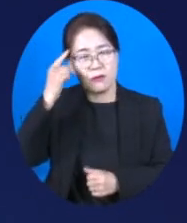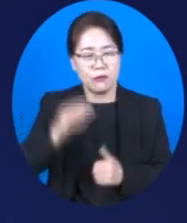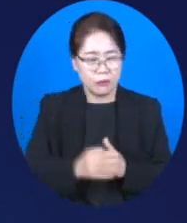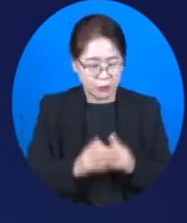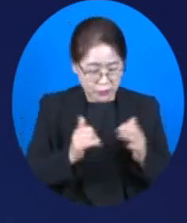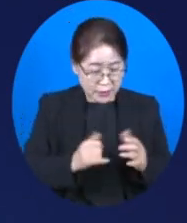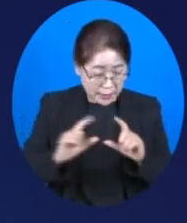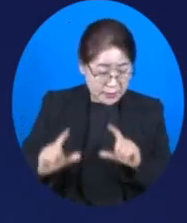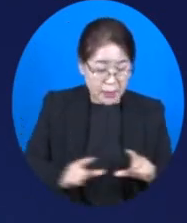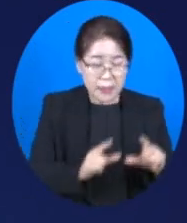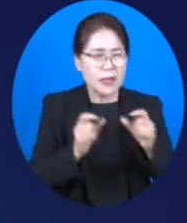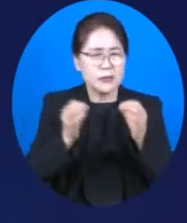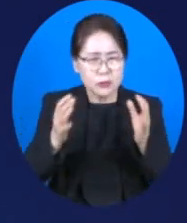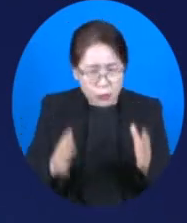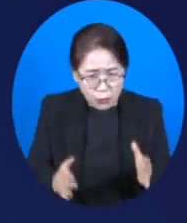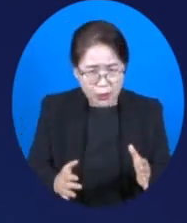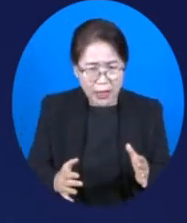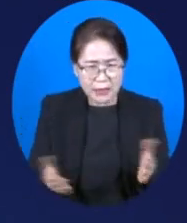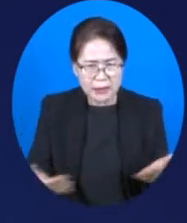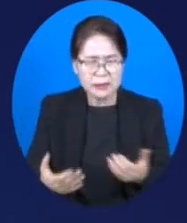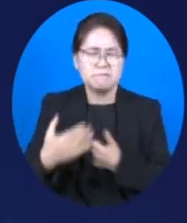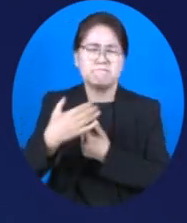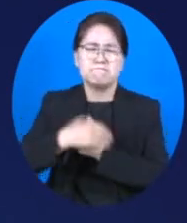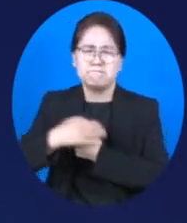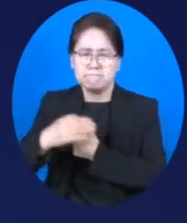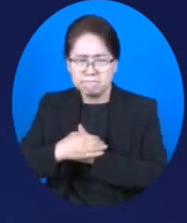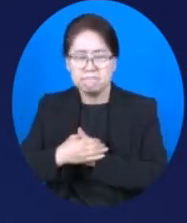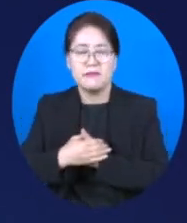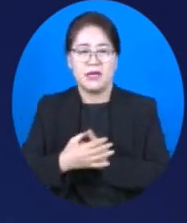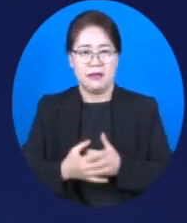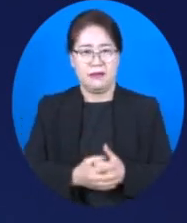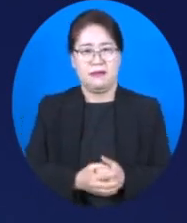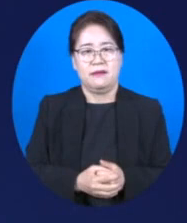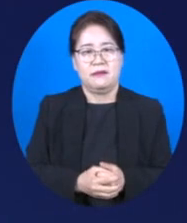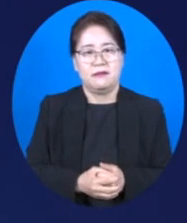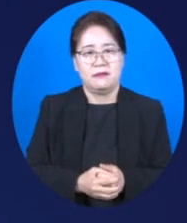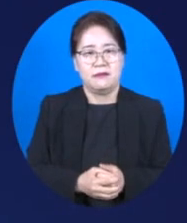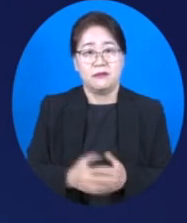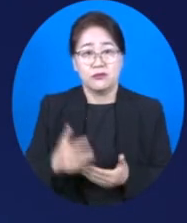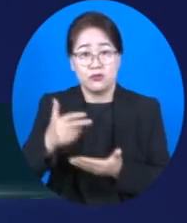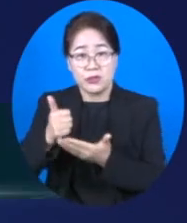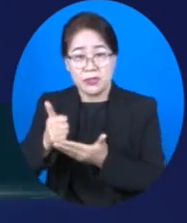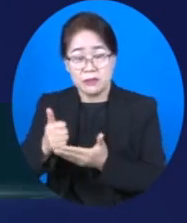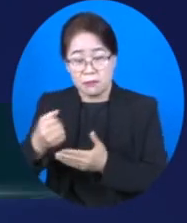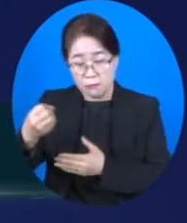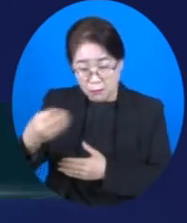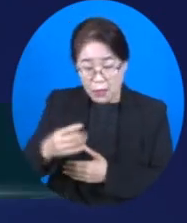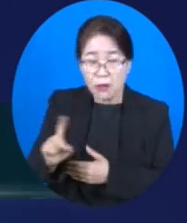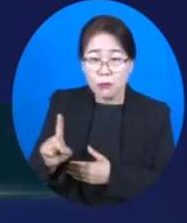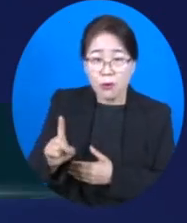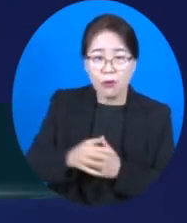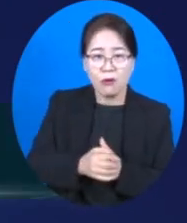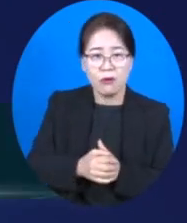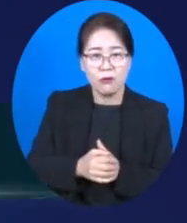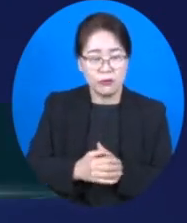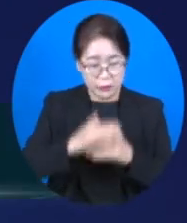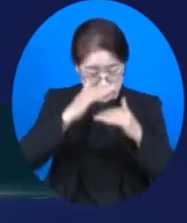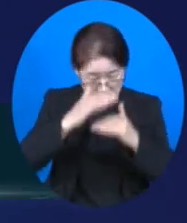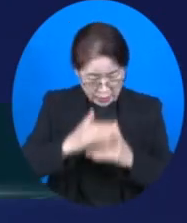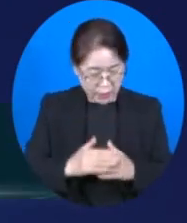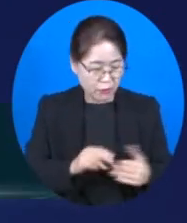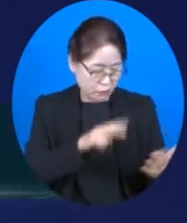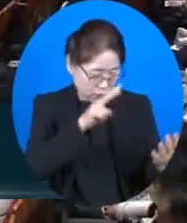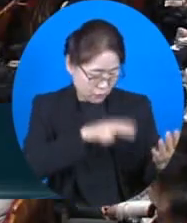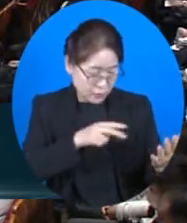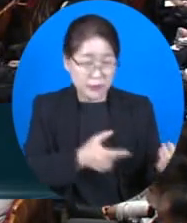무엇을 하며 살아야 될지 사명을 우리에게 주셨습니다. 그런데 주님께서 이렇게 말씀하십니다. 오늘 본문의 말씀을